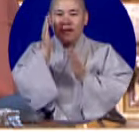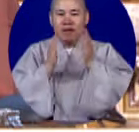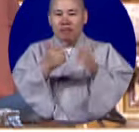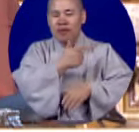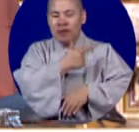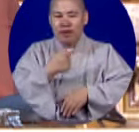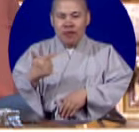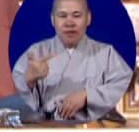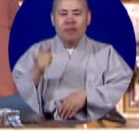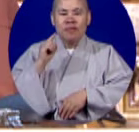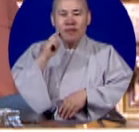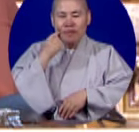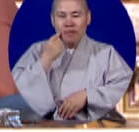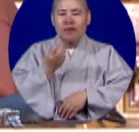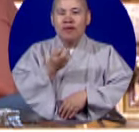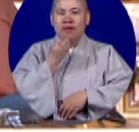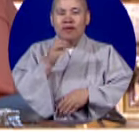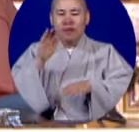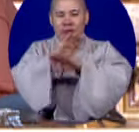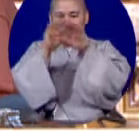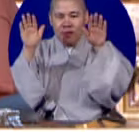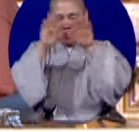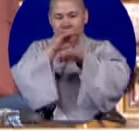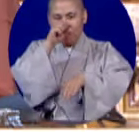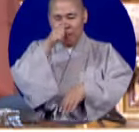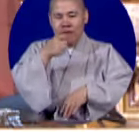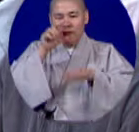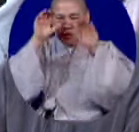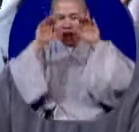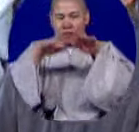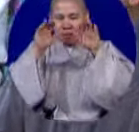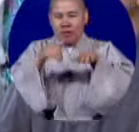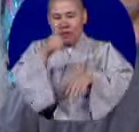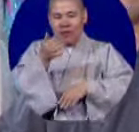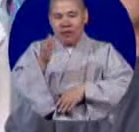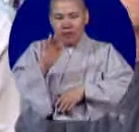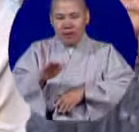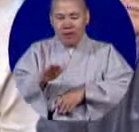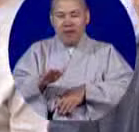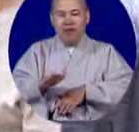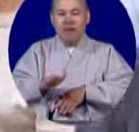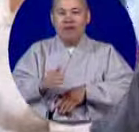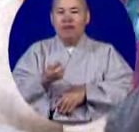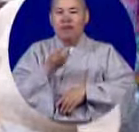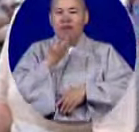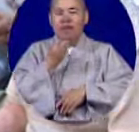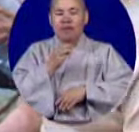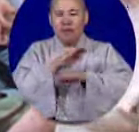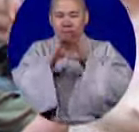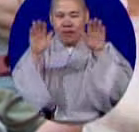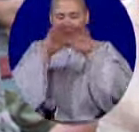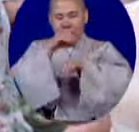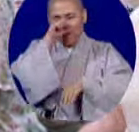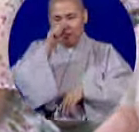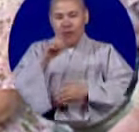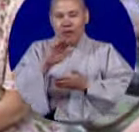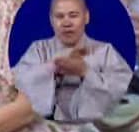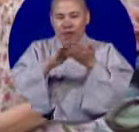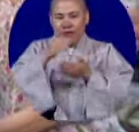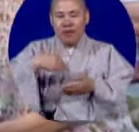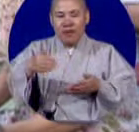날씨도 서울 날씨는 좋거든요. 비 오는 데도 있다고 합니다만은. 그런데 놀러도 안